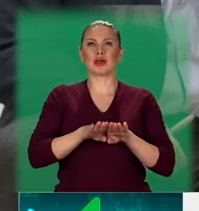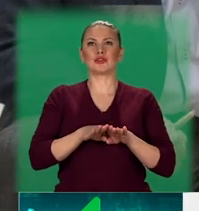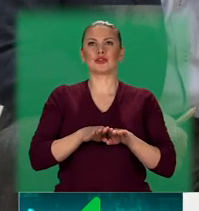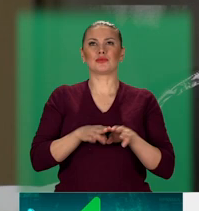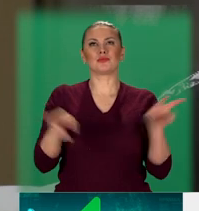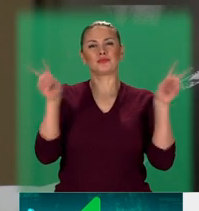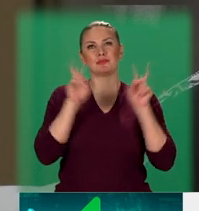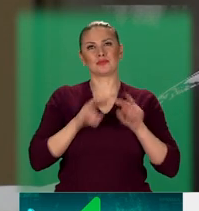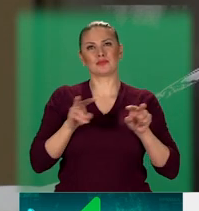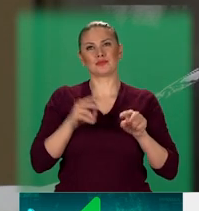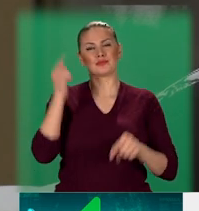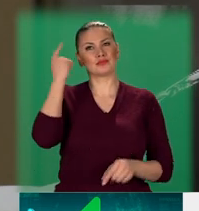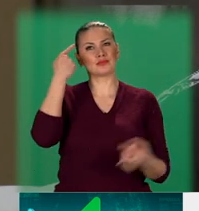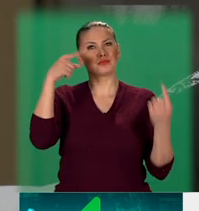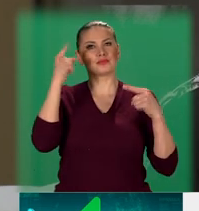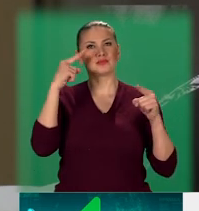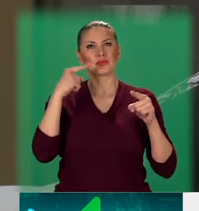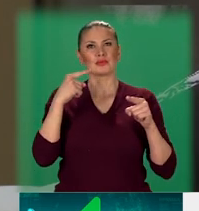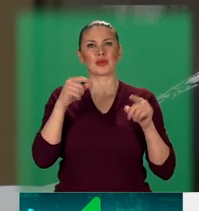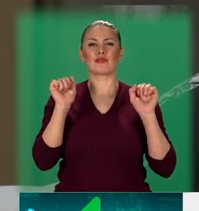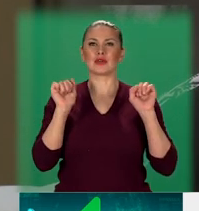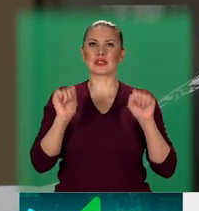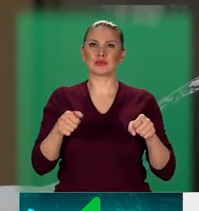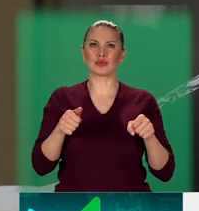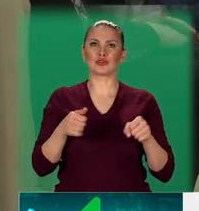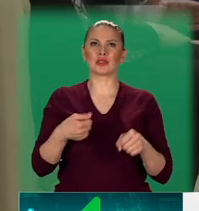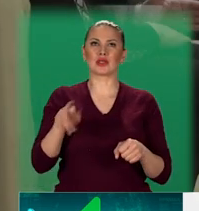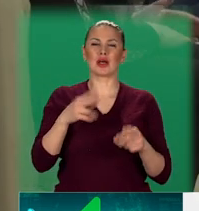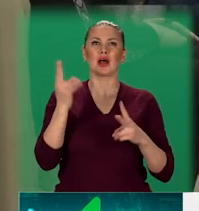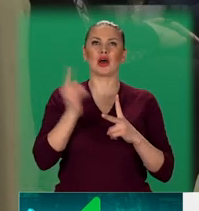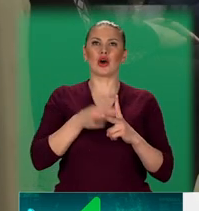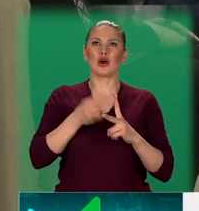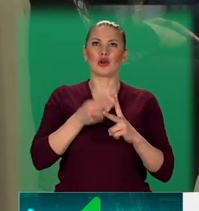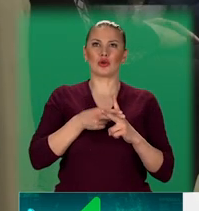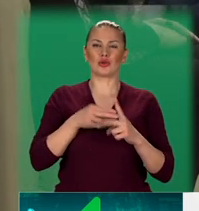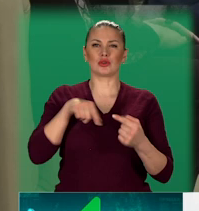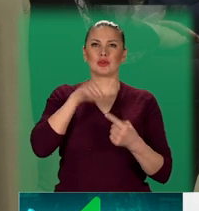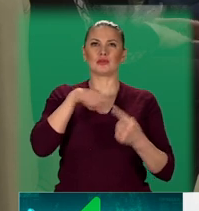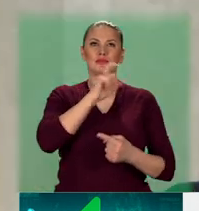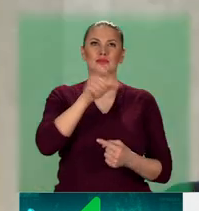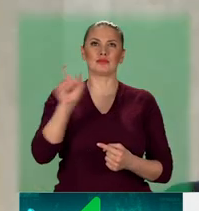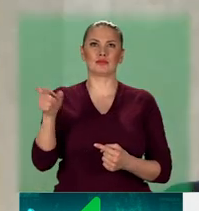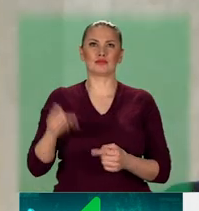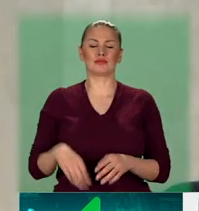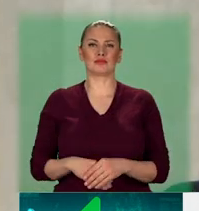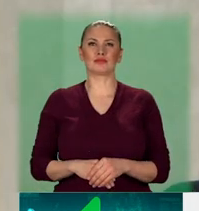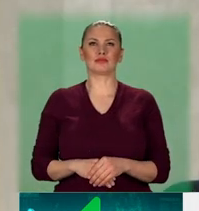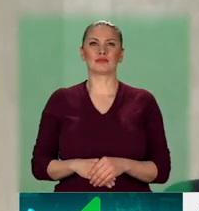предпринимателей, арендующих помещения у частных лиц. Особое внимание уделили и кредитованию предприятий.